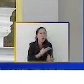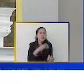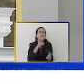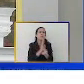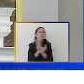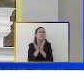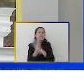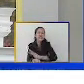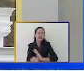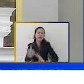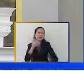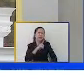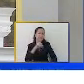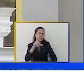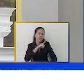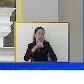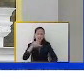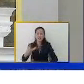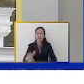tayo.